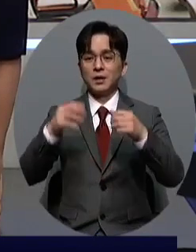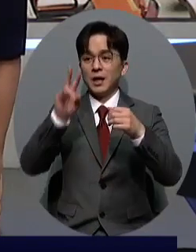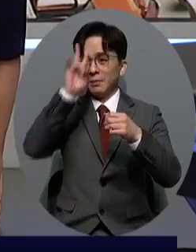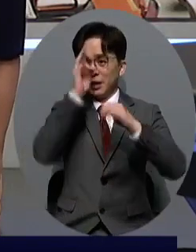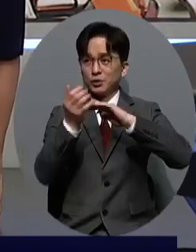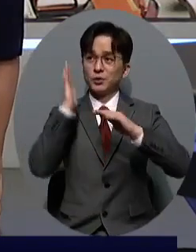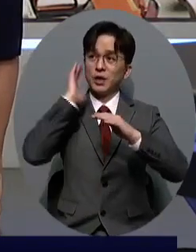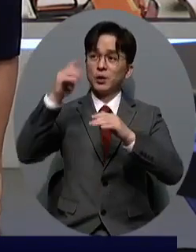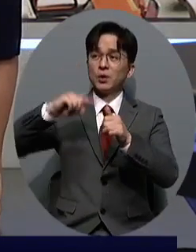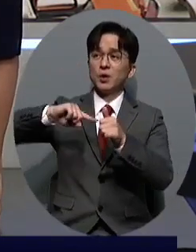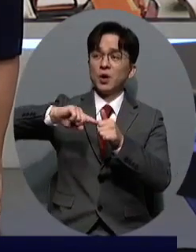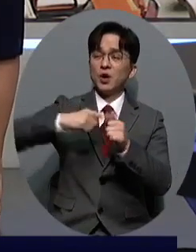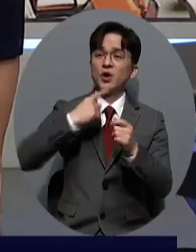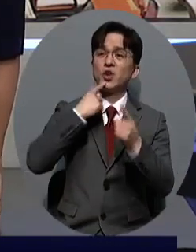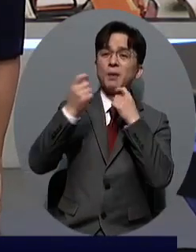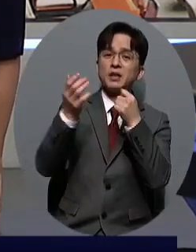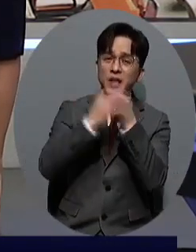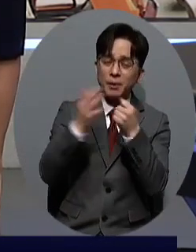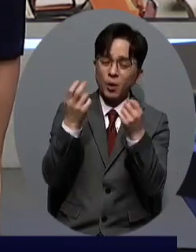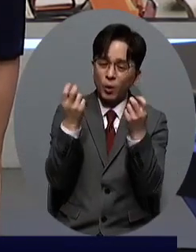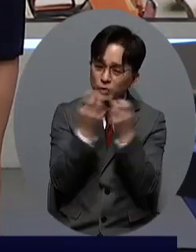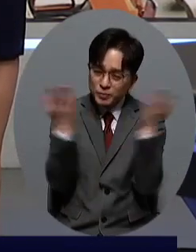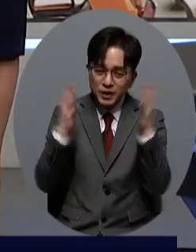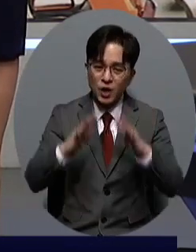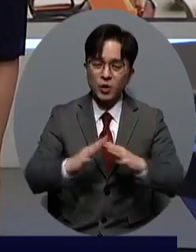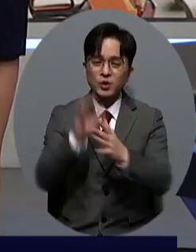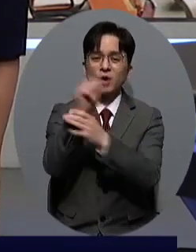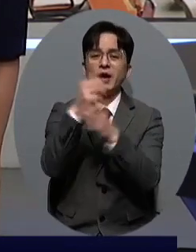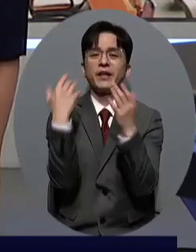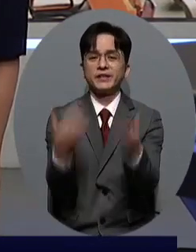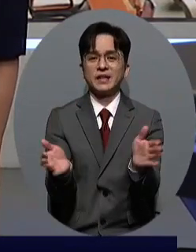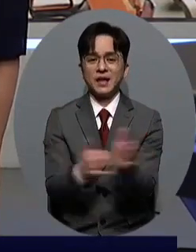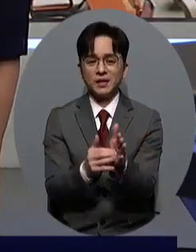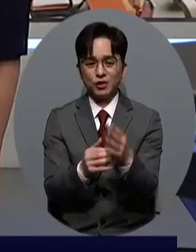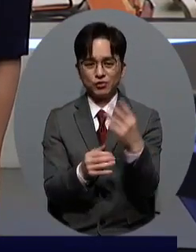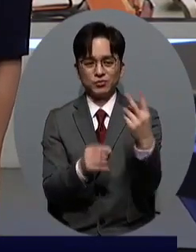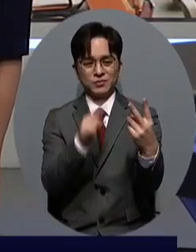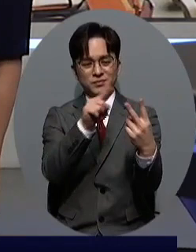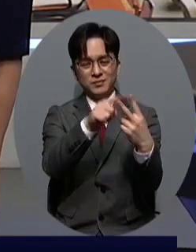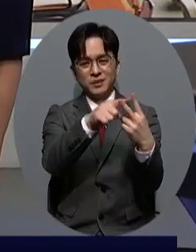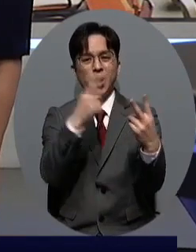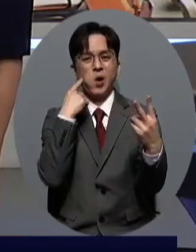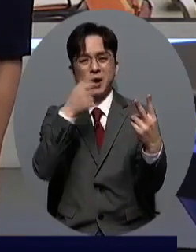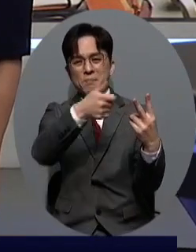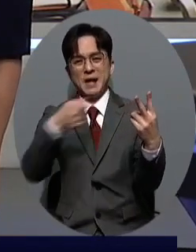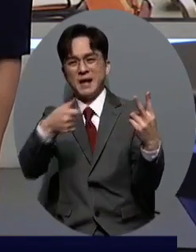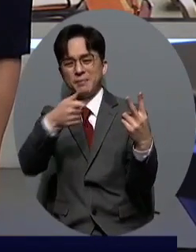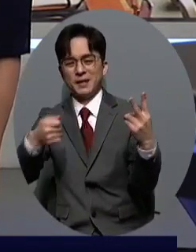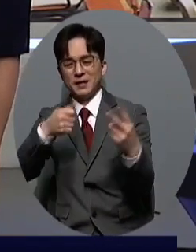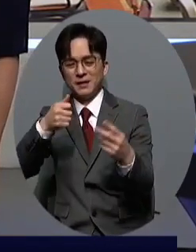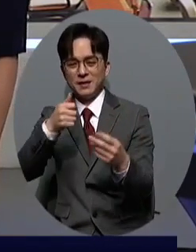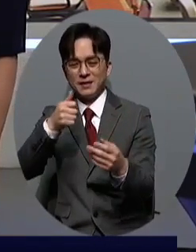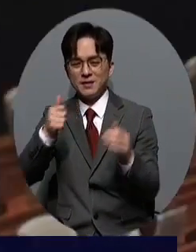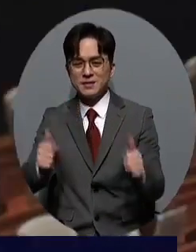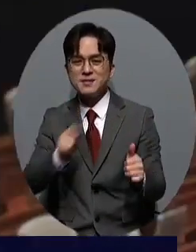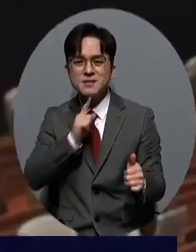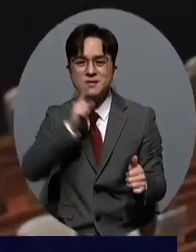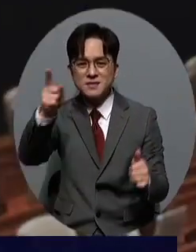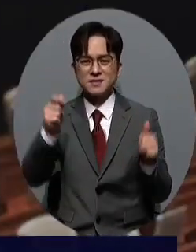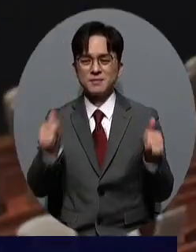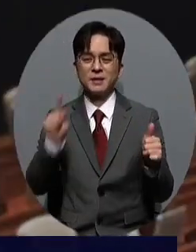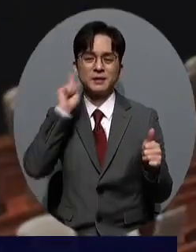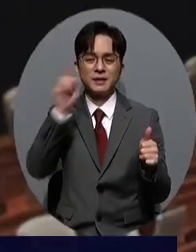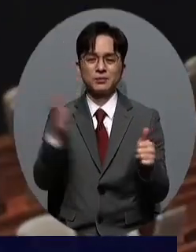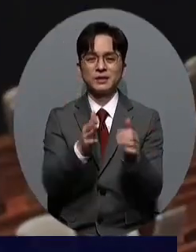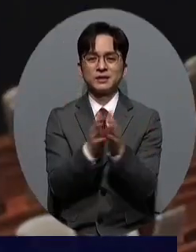김문기 처장과 함께 사진도 찍고 오랜 기간 아는 사이였다는 정황들이 쏟아져 나왔습니다. 결국 이 대표는 허위사실 공표